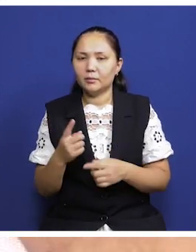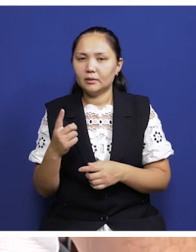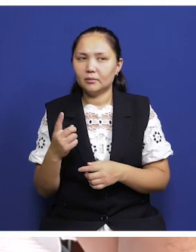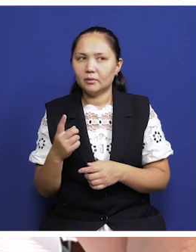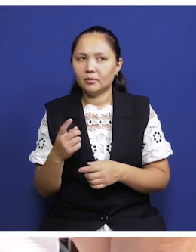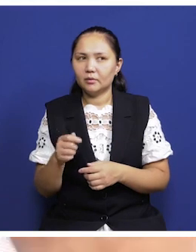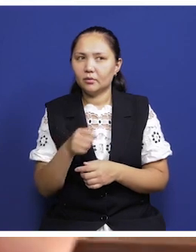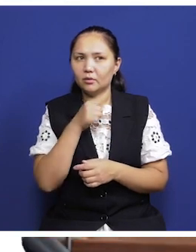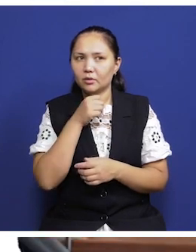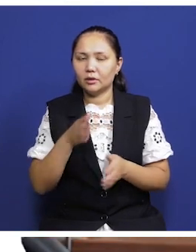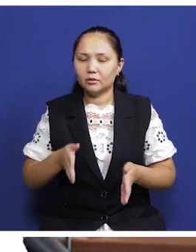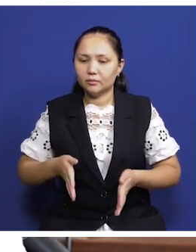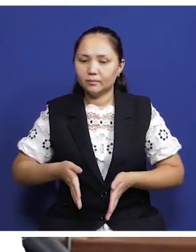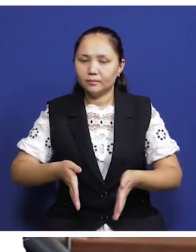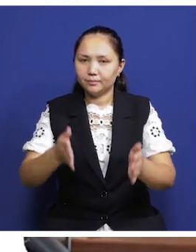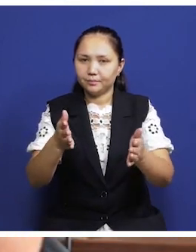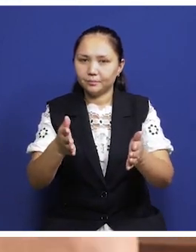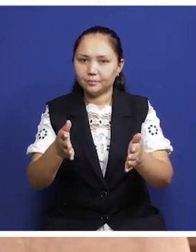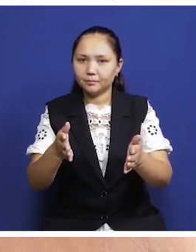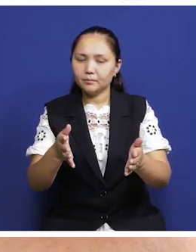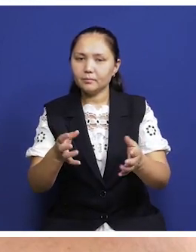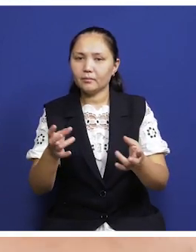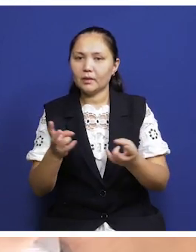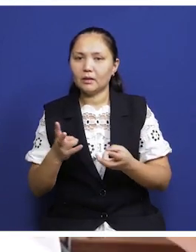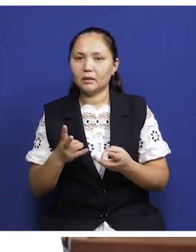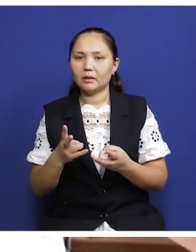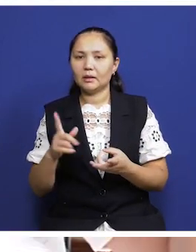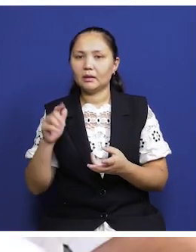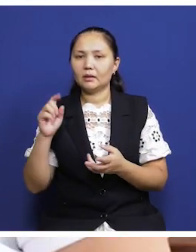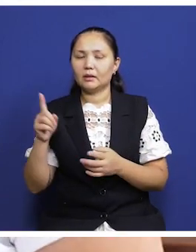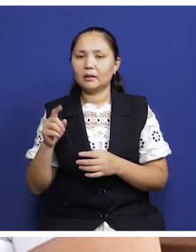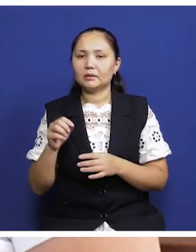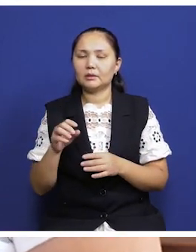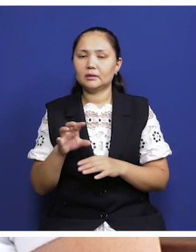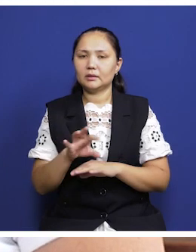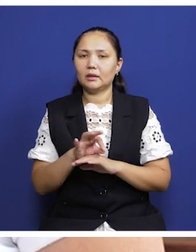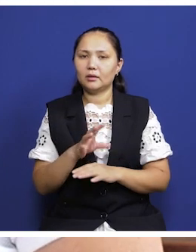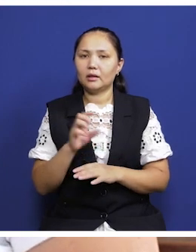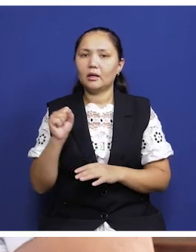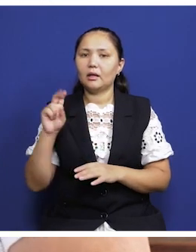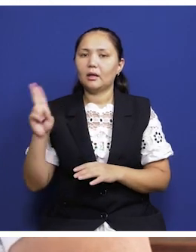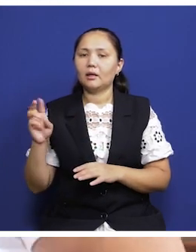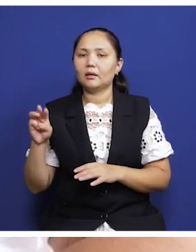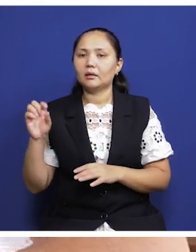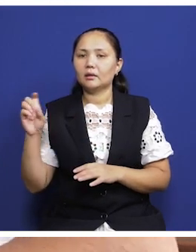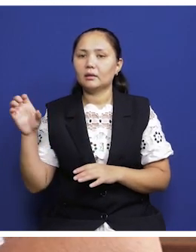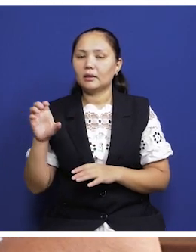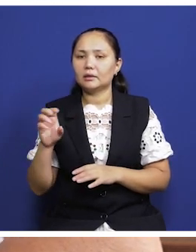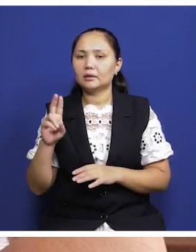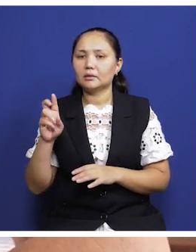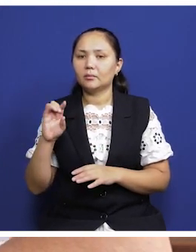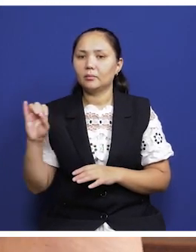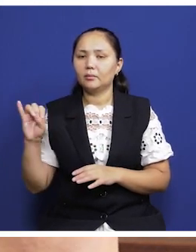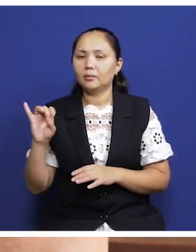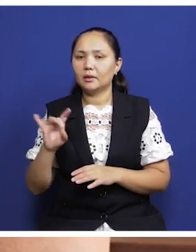мынау үлкен трасса өту керек, газдың трассасы да. Ол бізде Бірлік Ақтас трассасы деп аталады.